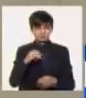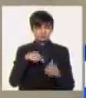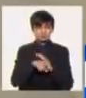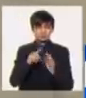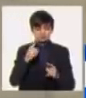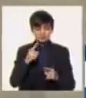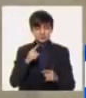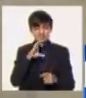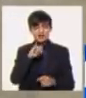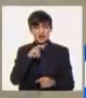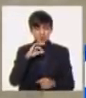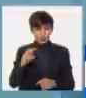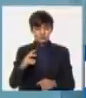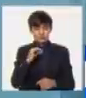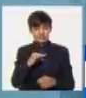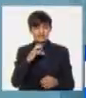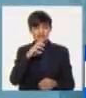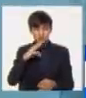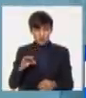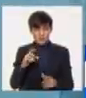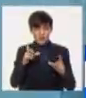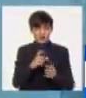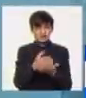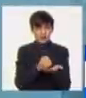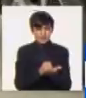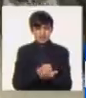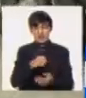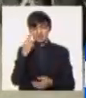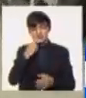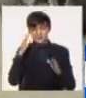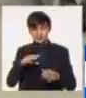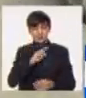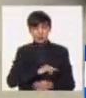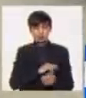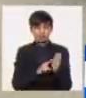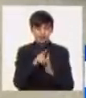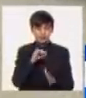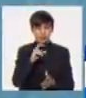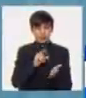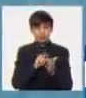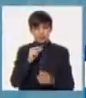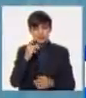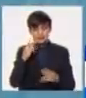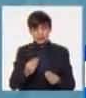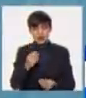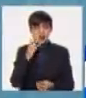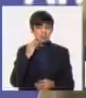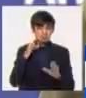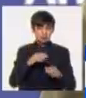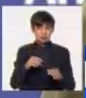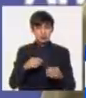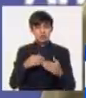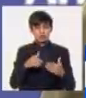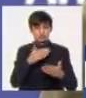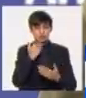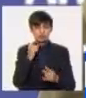почему автосалоны, СТО и магазины автозапчастей в Нур-Султане начнут работать уже с понедельника, а в Алматы нет.